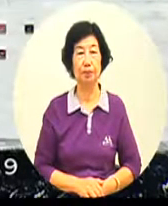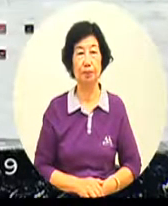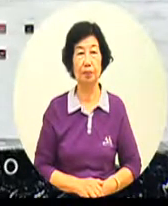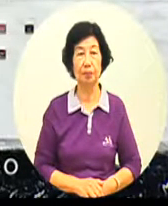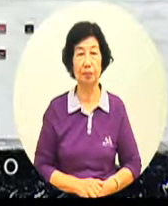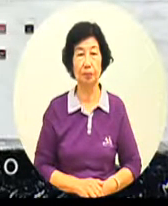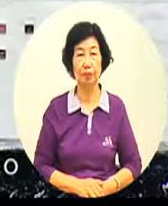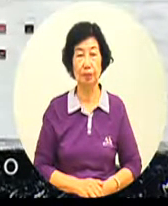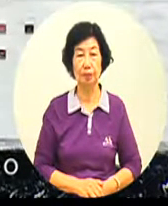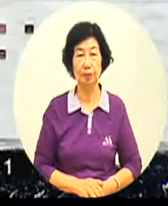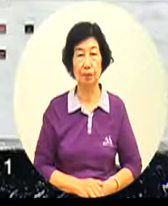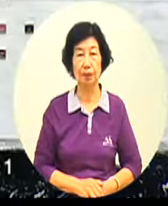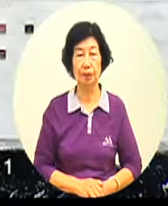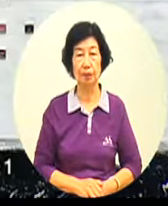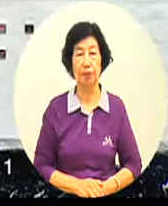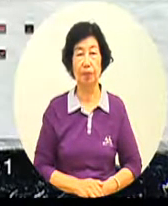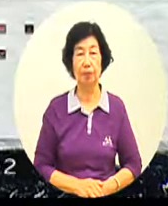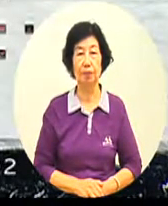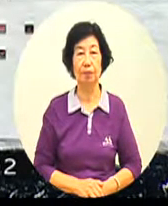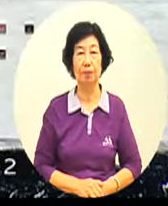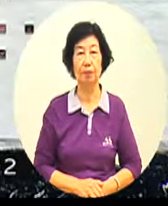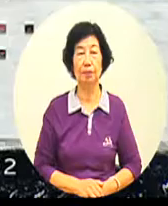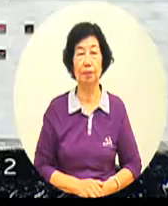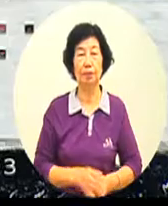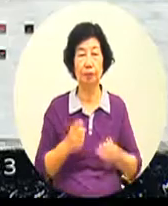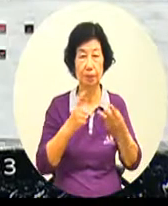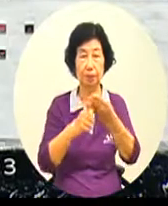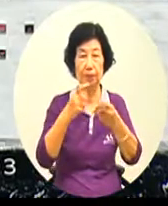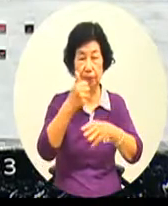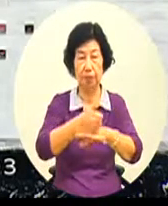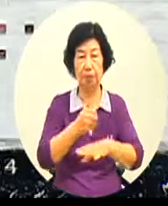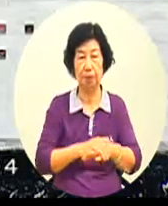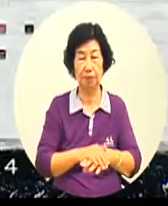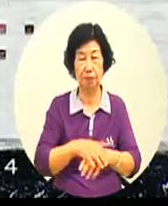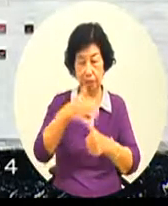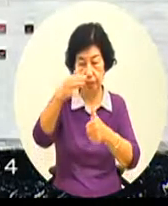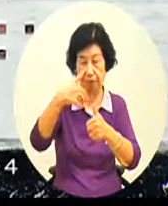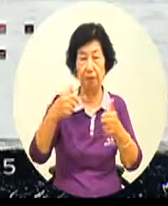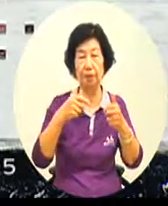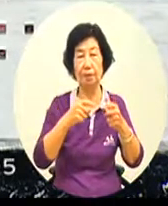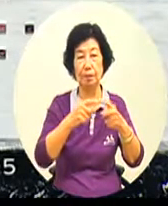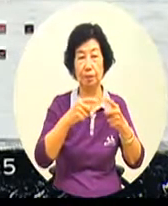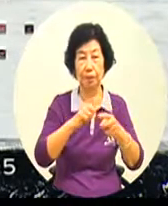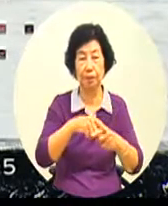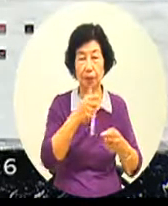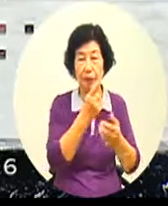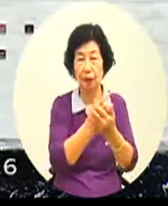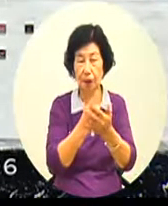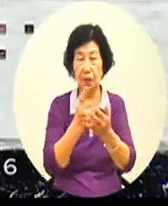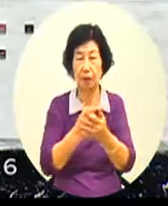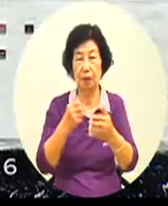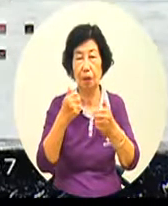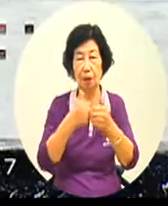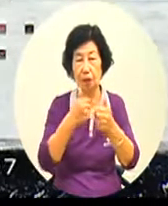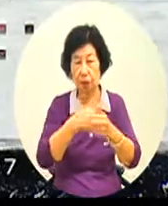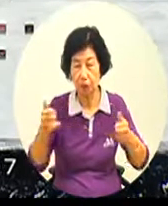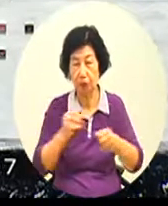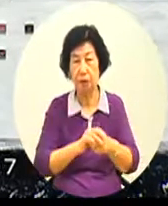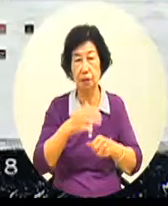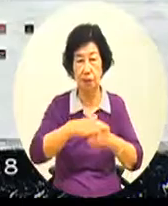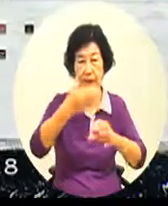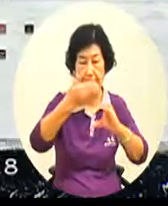地都不能都辛苦他过的，主席尔登、召集人、各位议员及媒体女士先生，大家平安，大